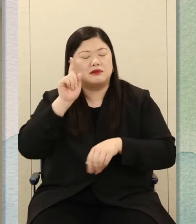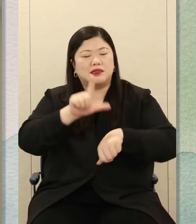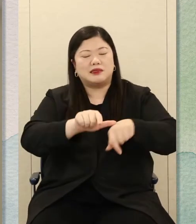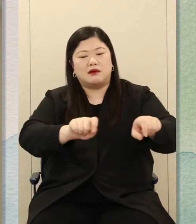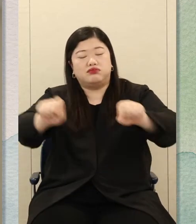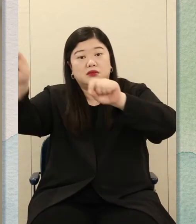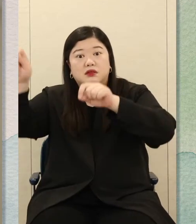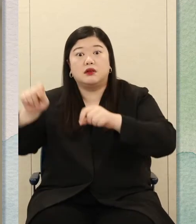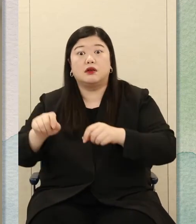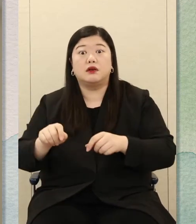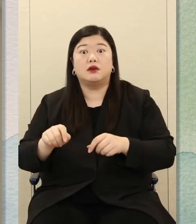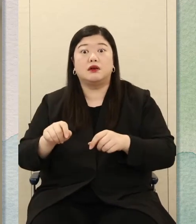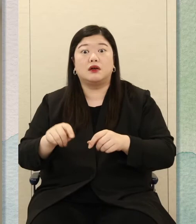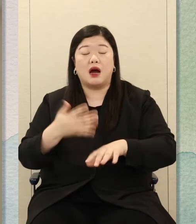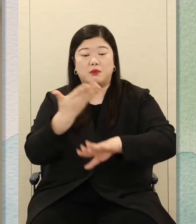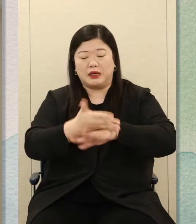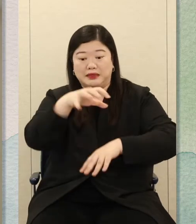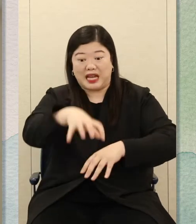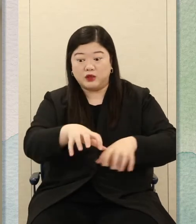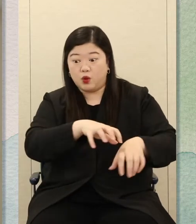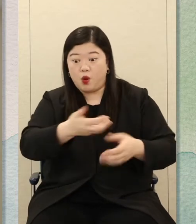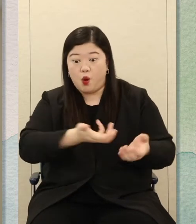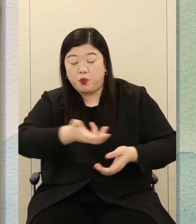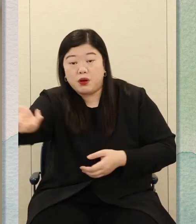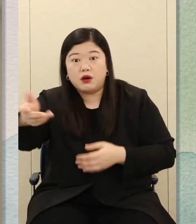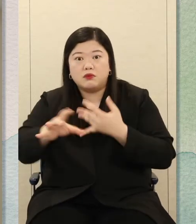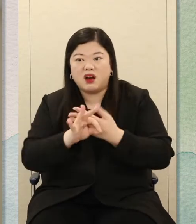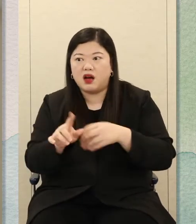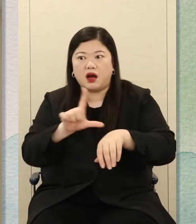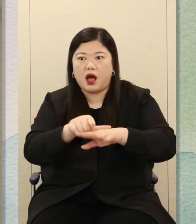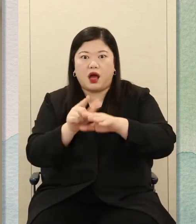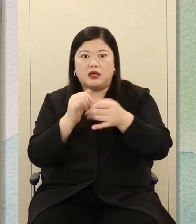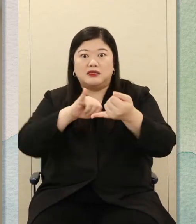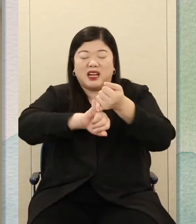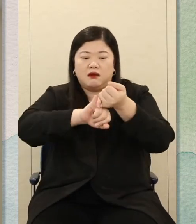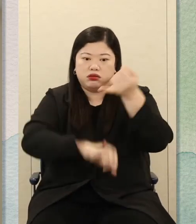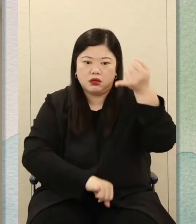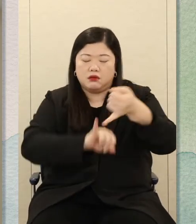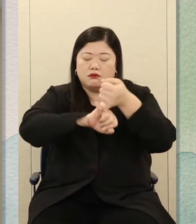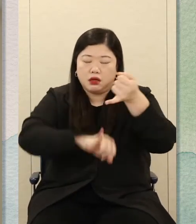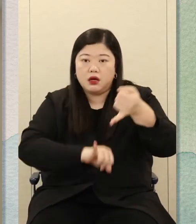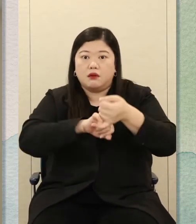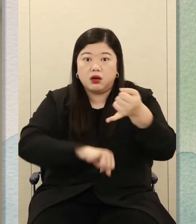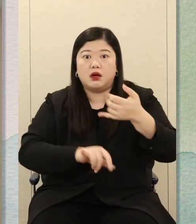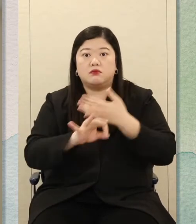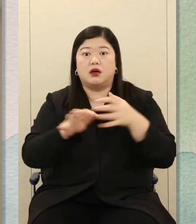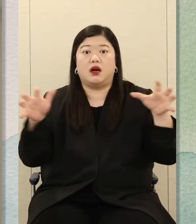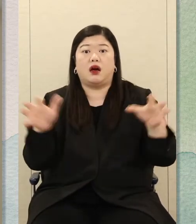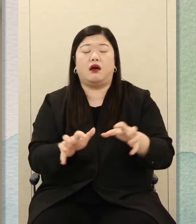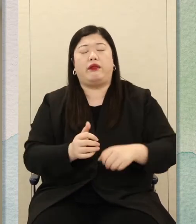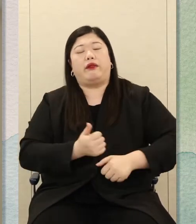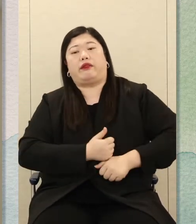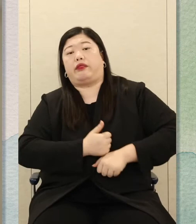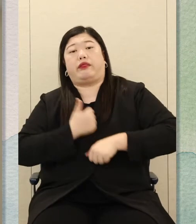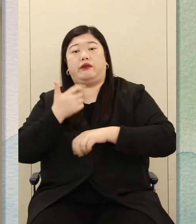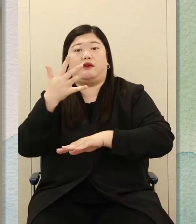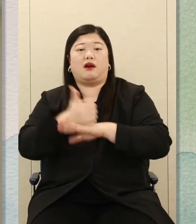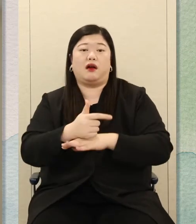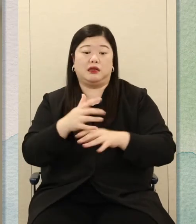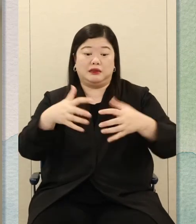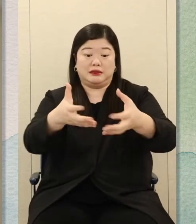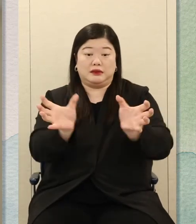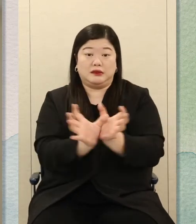따로 모임 장소를 만들까 뭐 계속 옮기게 돼요. 예, 그러면 모임의 중심이 흐트러지면서 예, 오랫동안 모임이